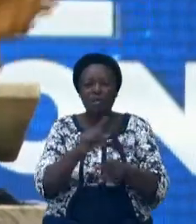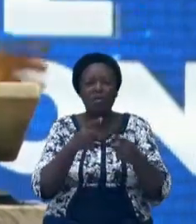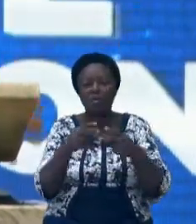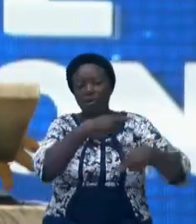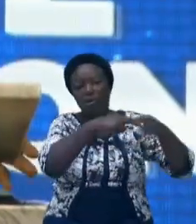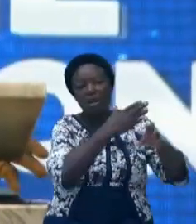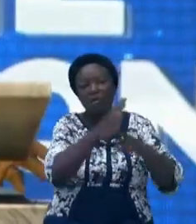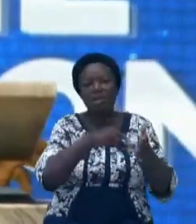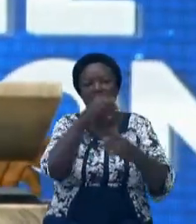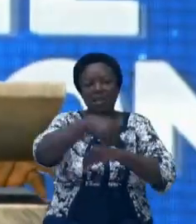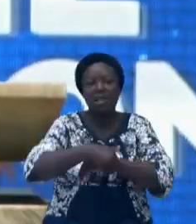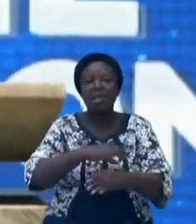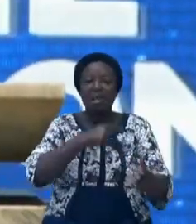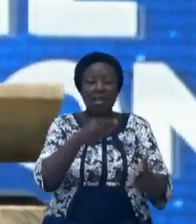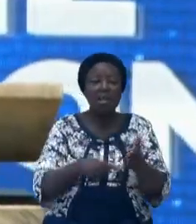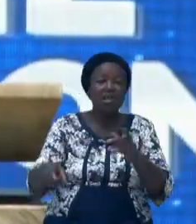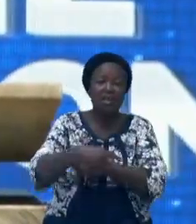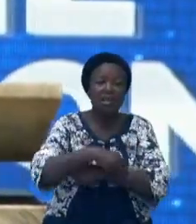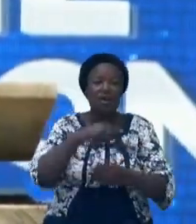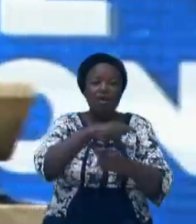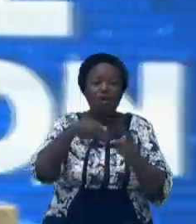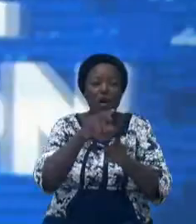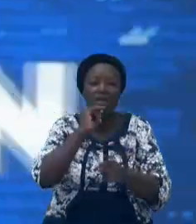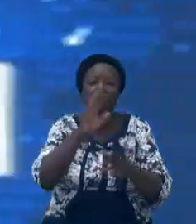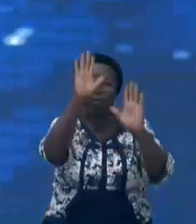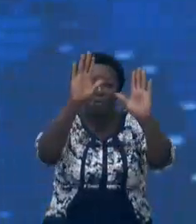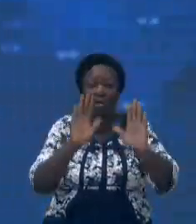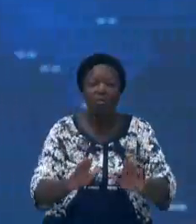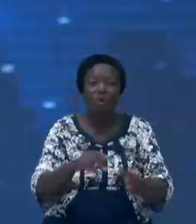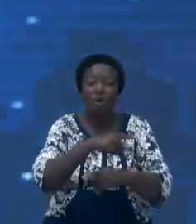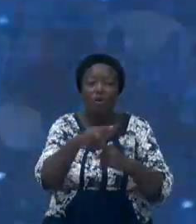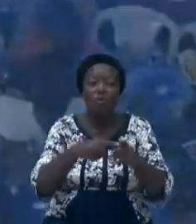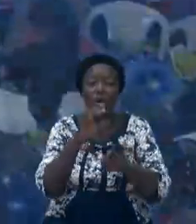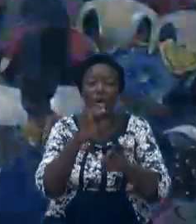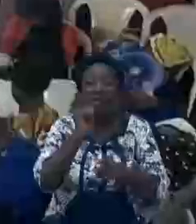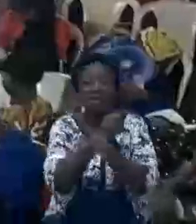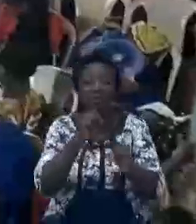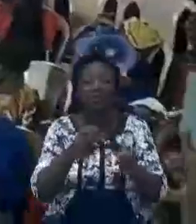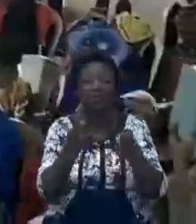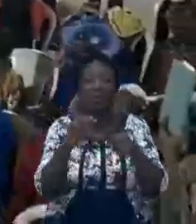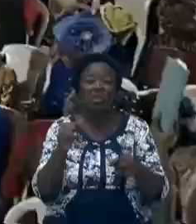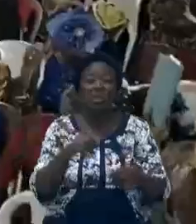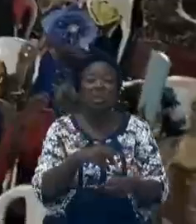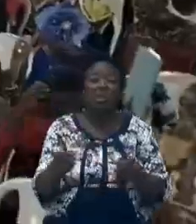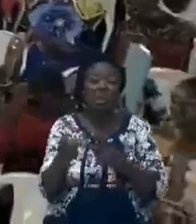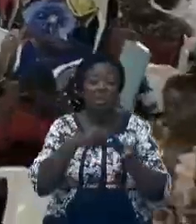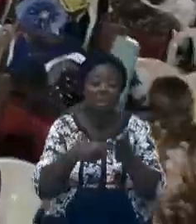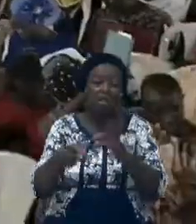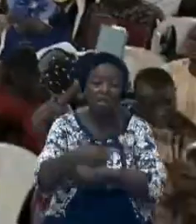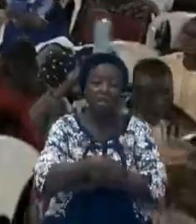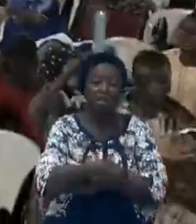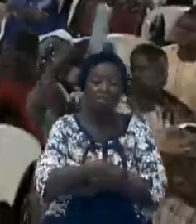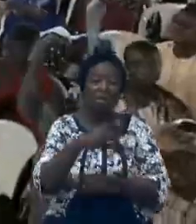calamités tout vat balayer de ta vie ce soir aujourd'hui comme il ya cinq ans aujourd'hui